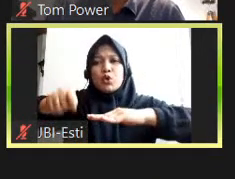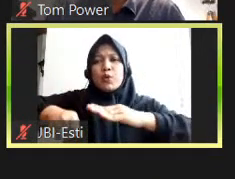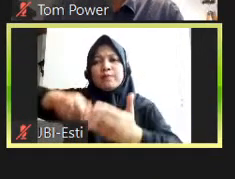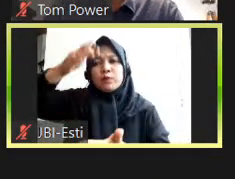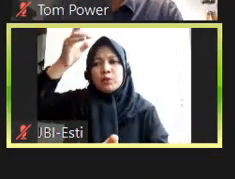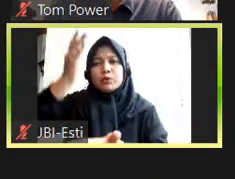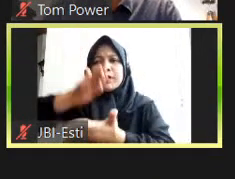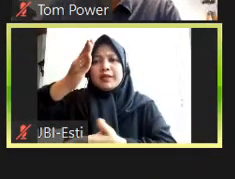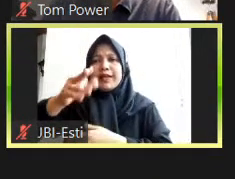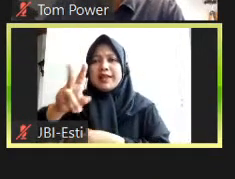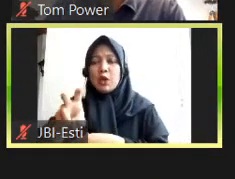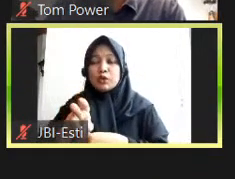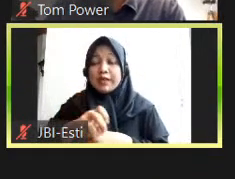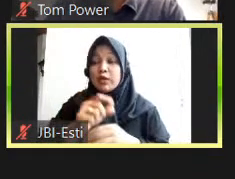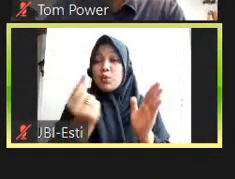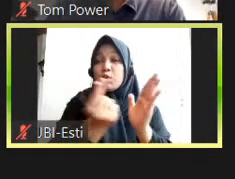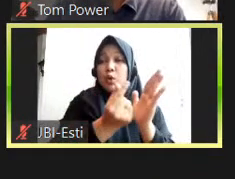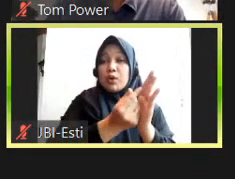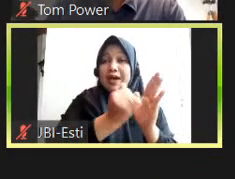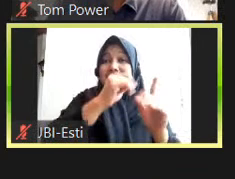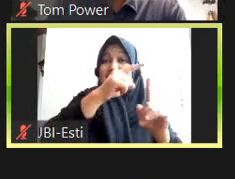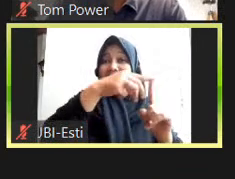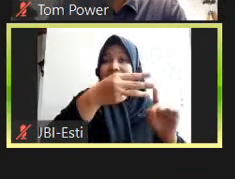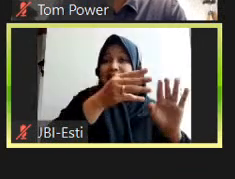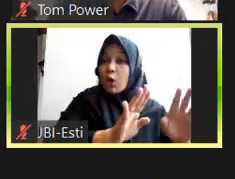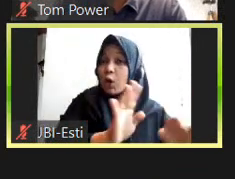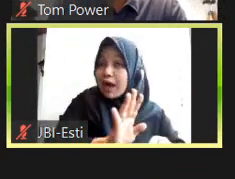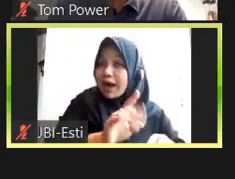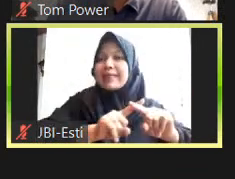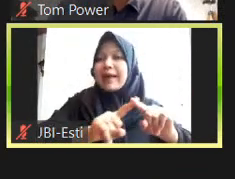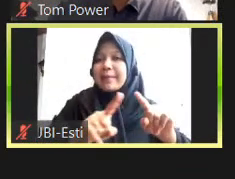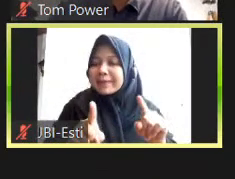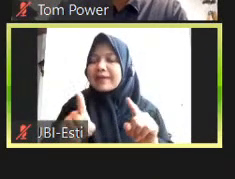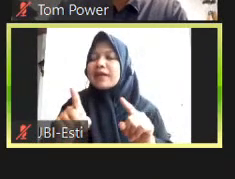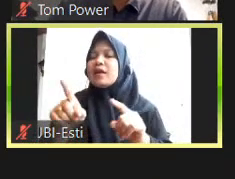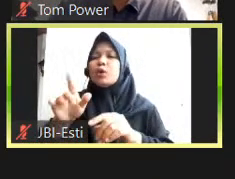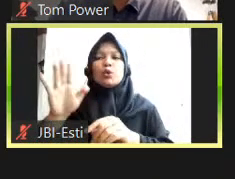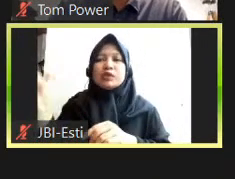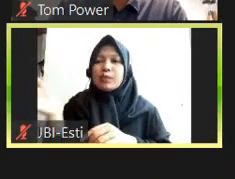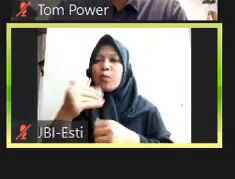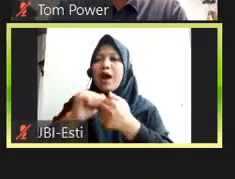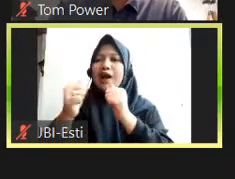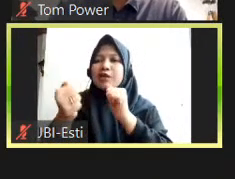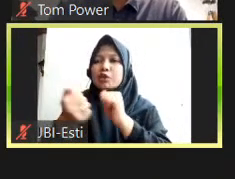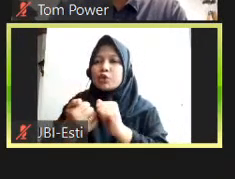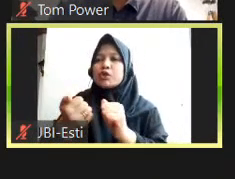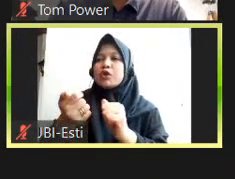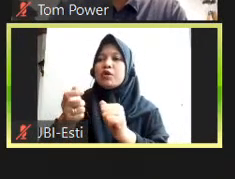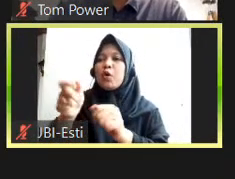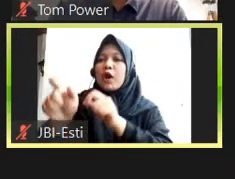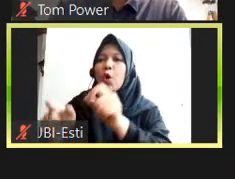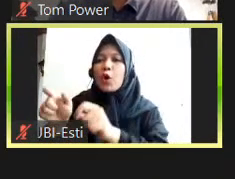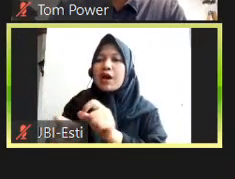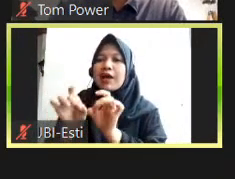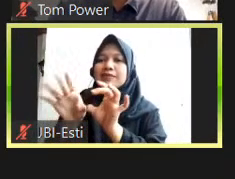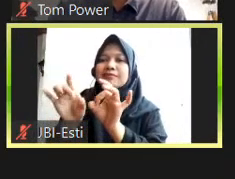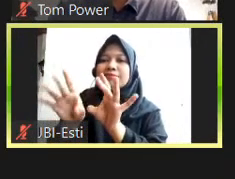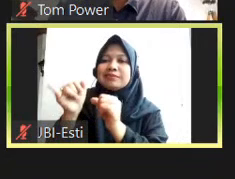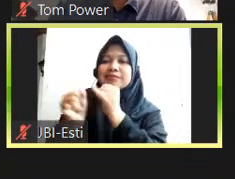mereka-mereka yang mendiskreditkan pemerintah. Dan ini adalah satu kutipan dari koran